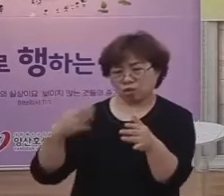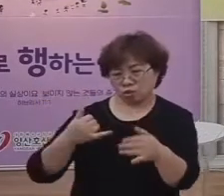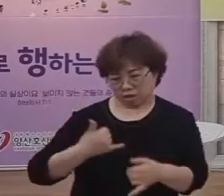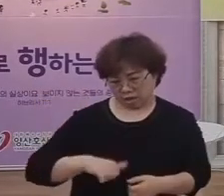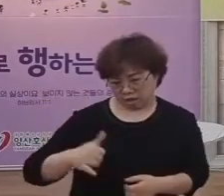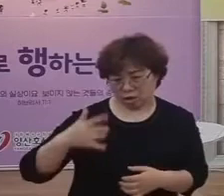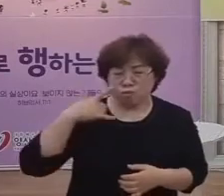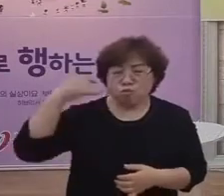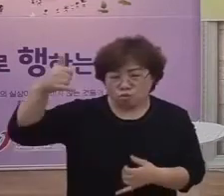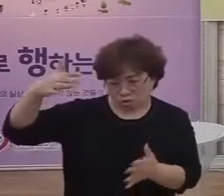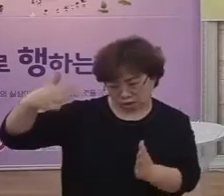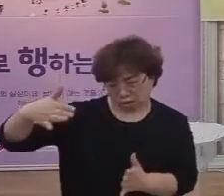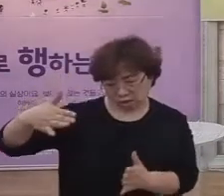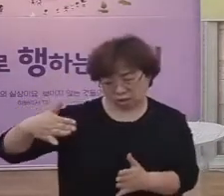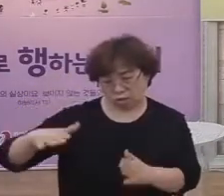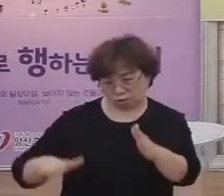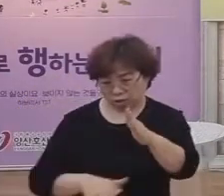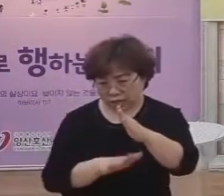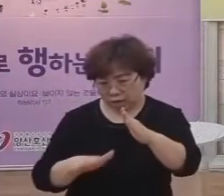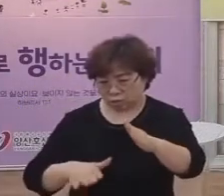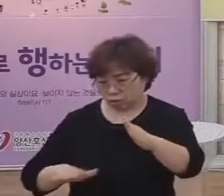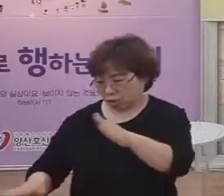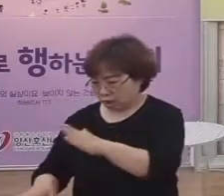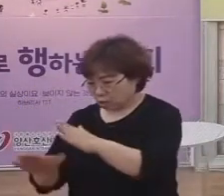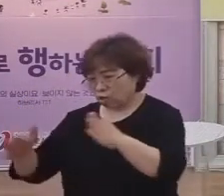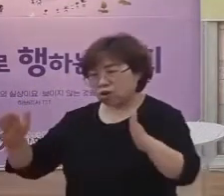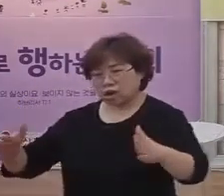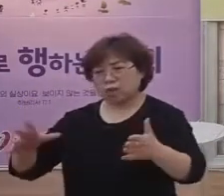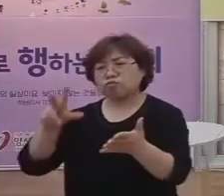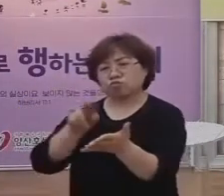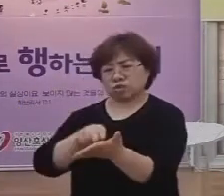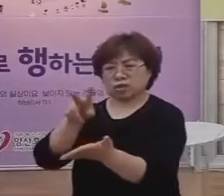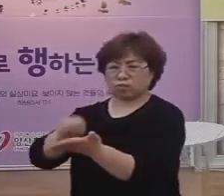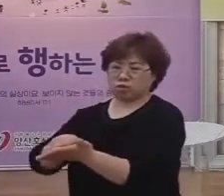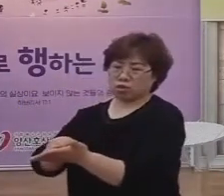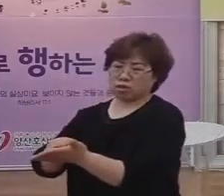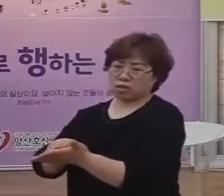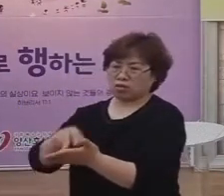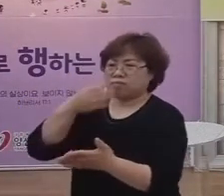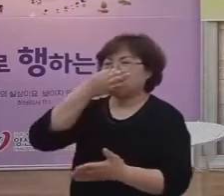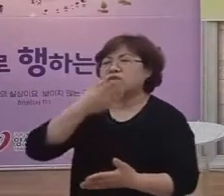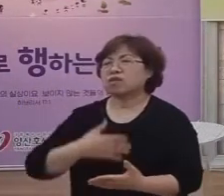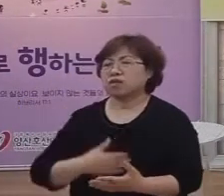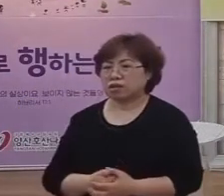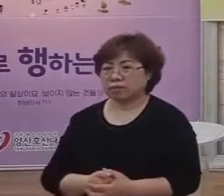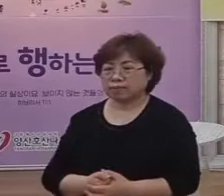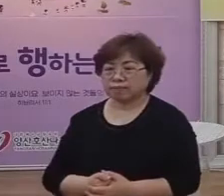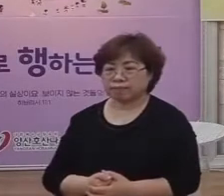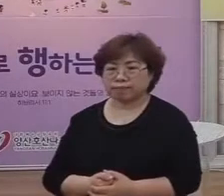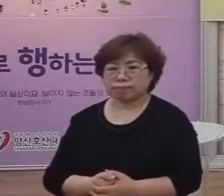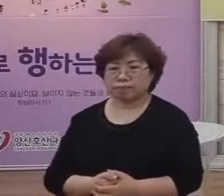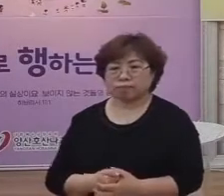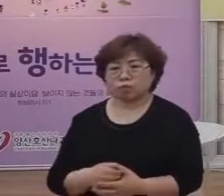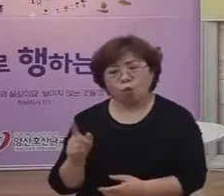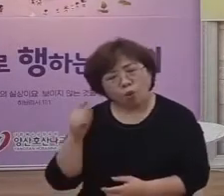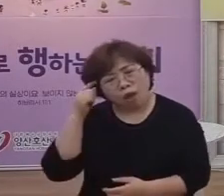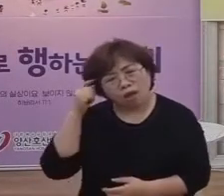문제, 가족 문제. 여러분, 제가 왜 이런 말씀 밑도 끝도 없이 무슨 말이냐면, 우리